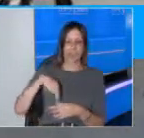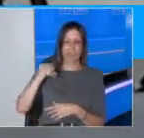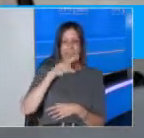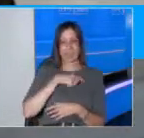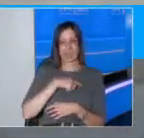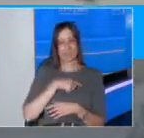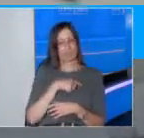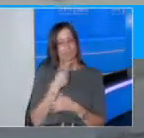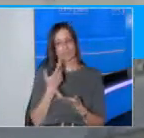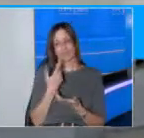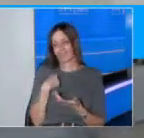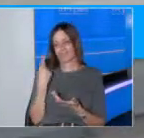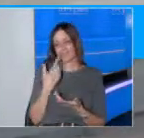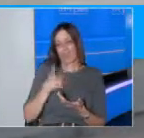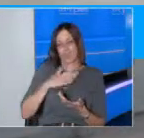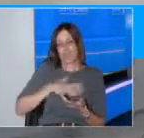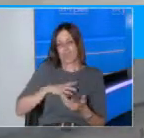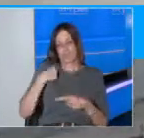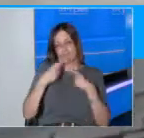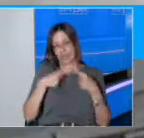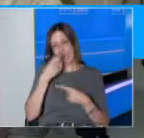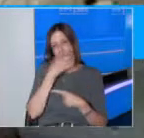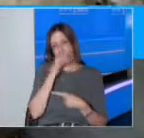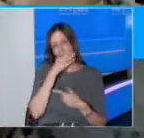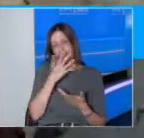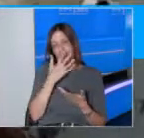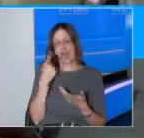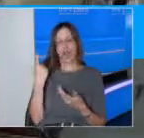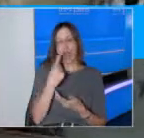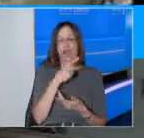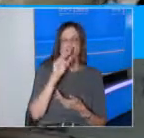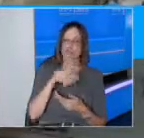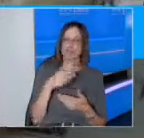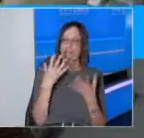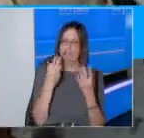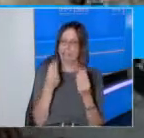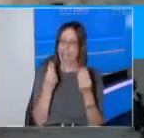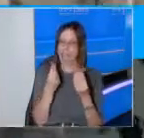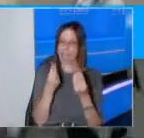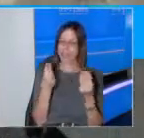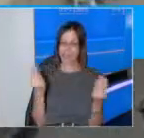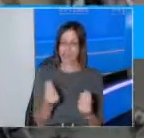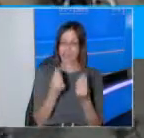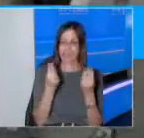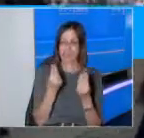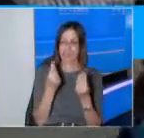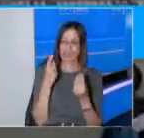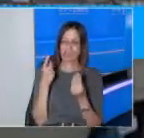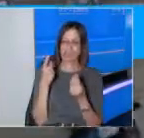מי מאיתנו לא רוצה שנה טובה יותר? כל אחד יש לו הרבה מאוד שהוא סוחב איתו